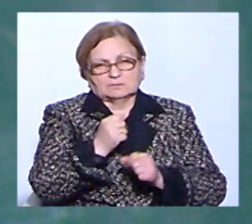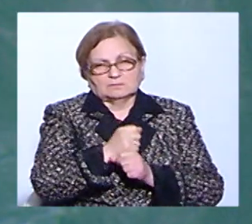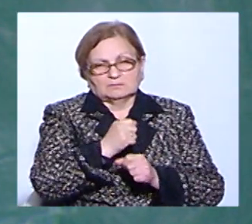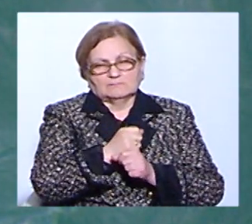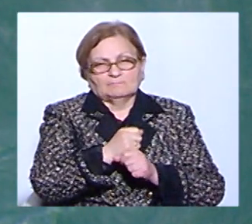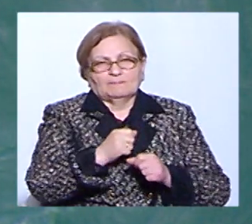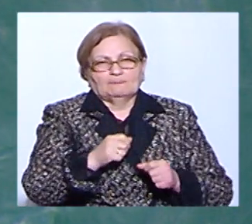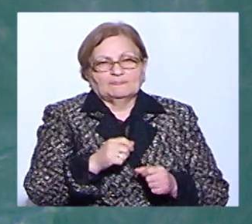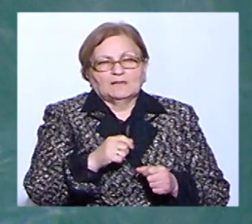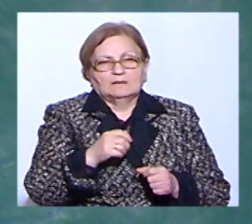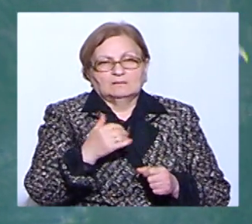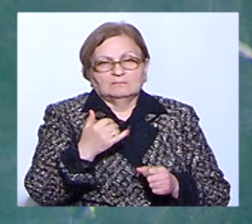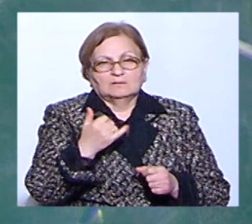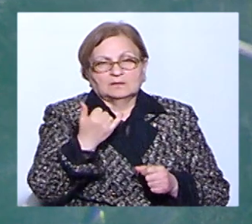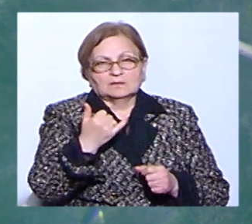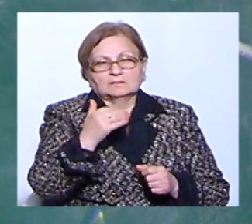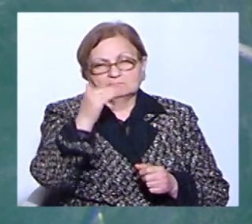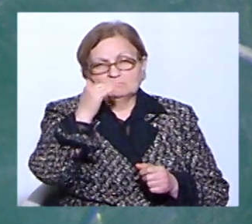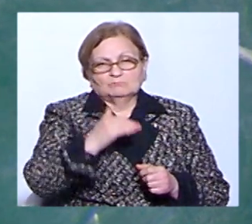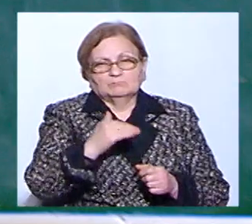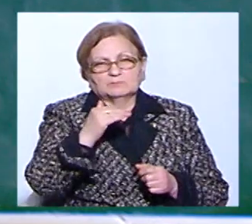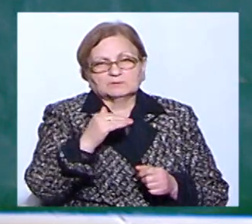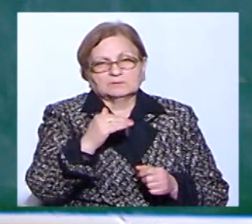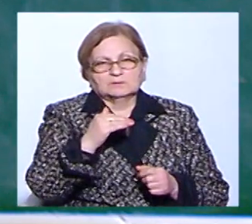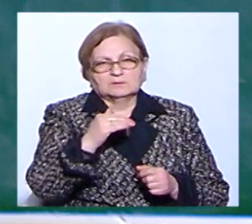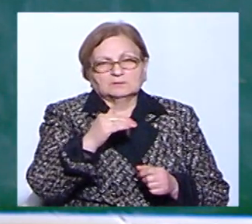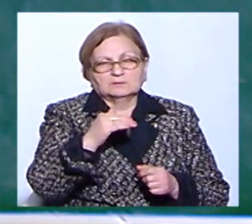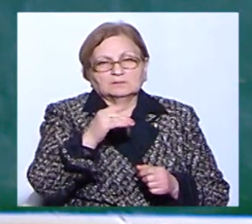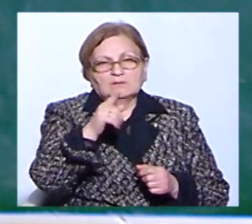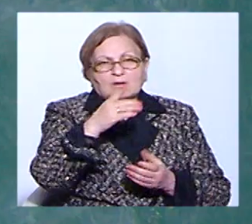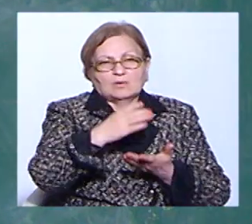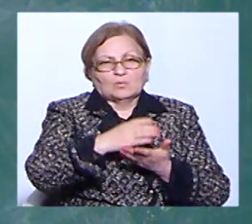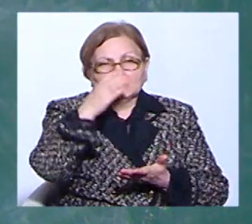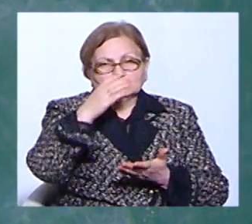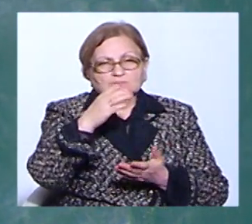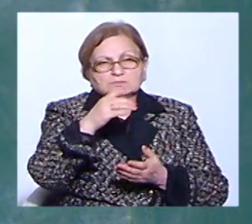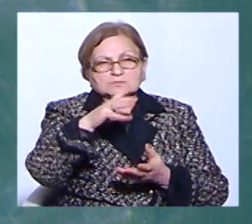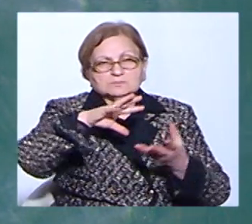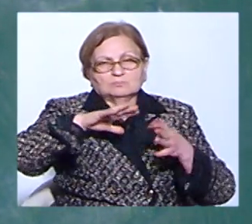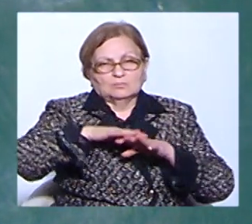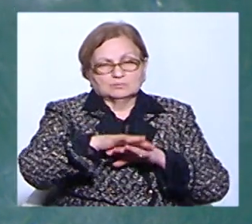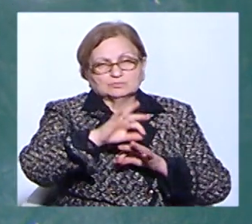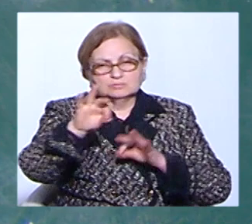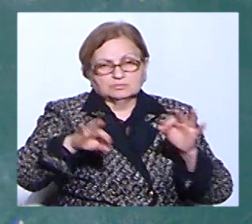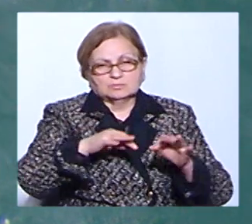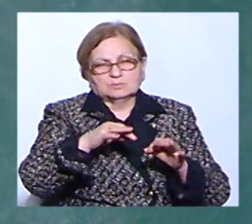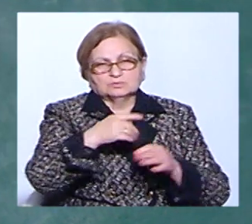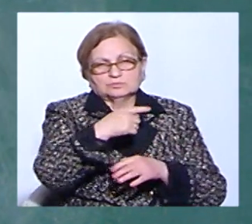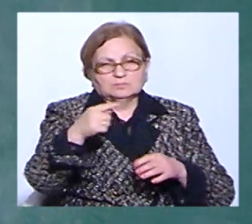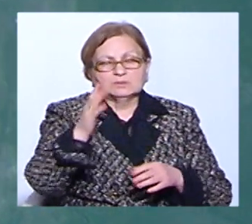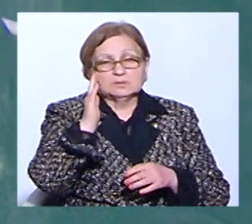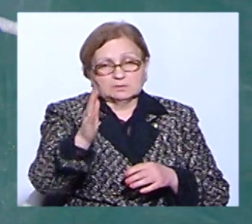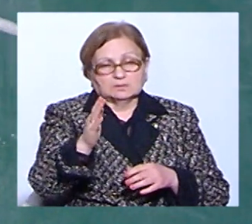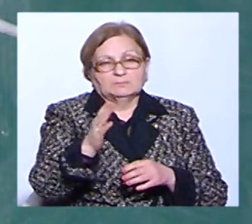მოცულობას ვეძებთ, მოდით იყოს მრიცხვეში ყოველ შემთხვევაში. კონუსის მოცულობა შეფარდებული პირამიდის მოცულობასთან მაშასადამე